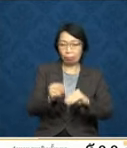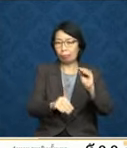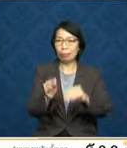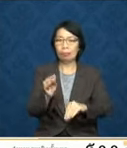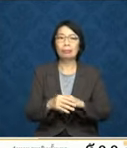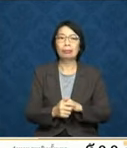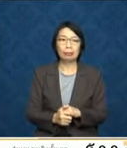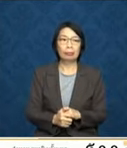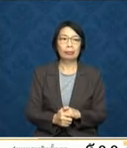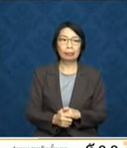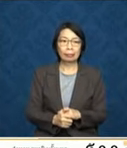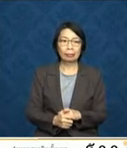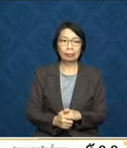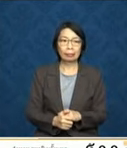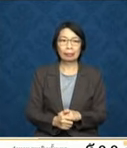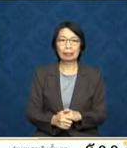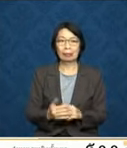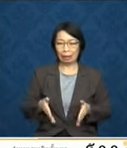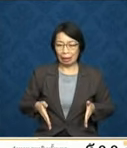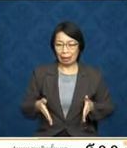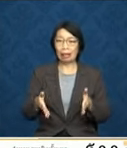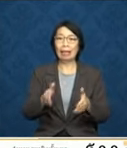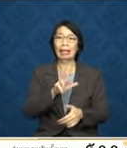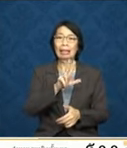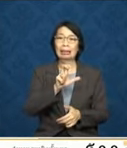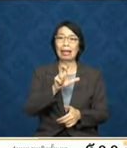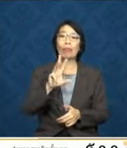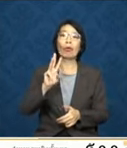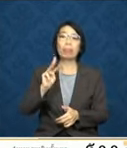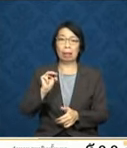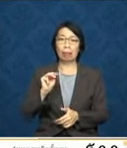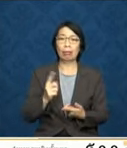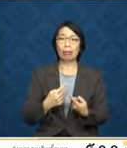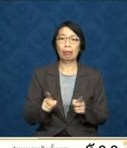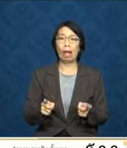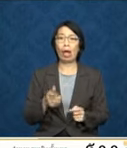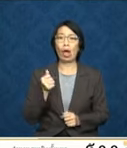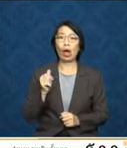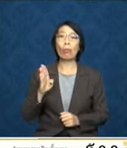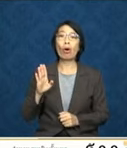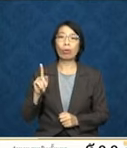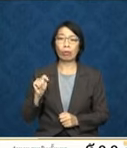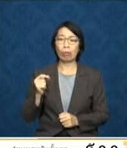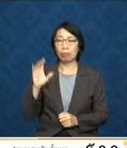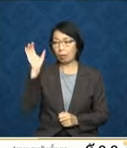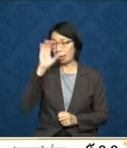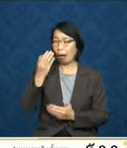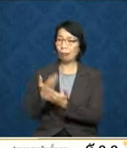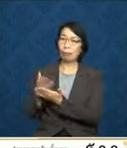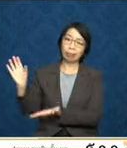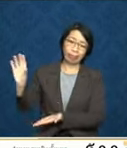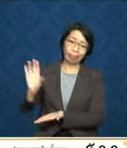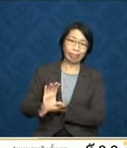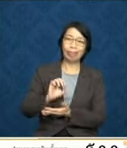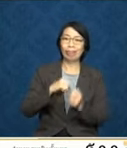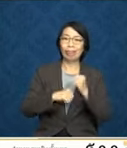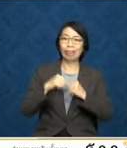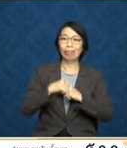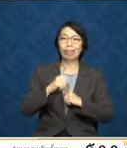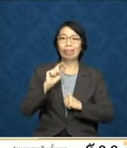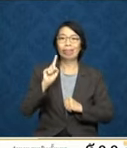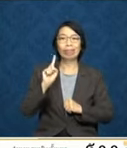มไม้ไผ่ระยะทางแค่300เมตรแต่ทางอบต.ไม่สามารถจัดงบประมาณไปสนับสนุนได้เนื่อง